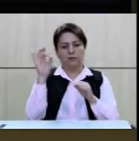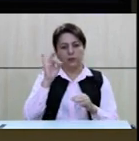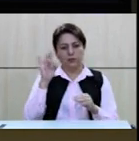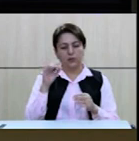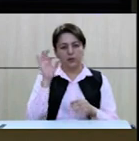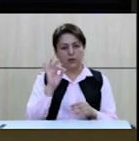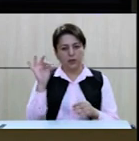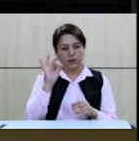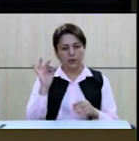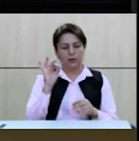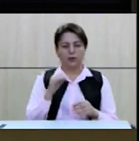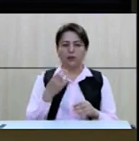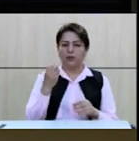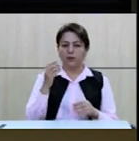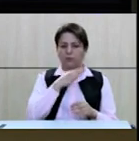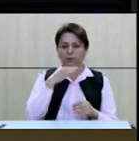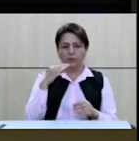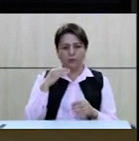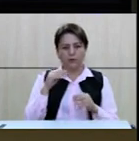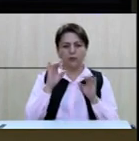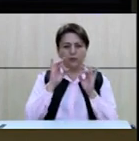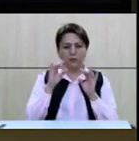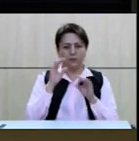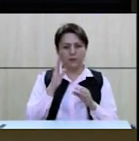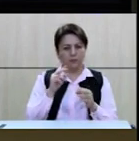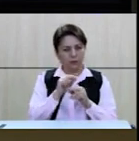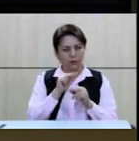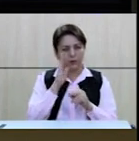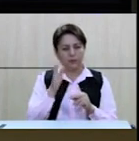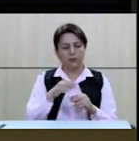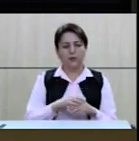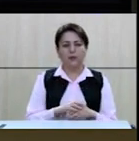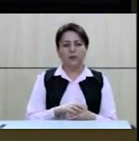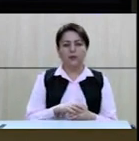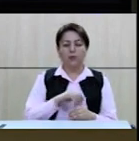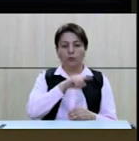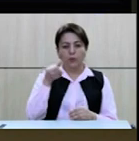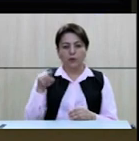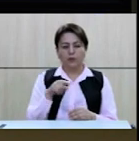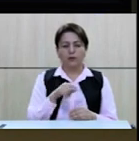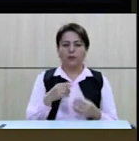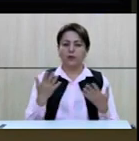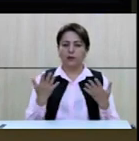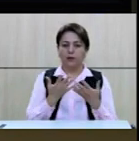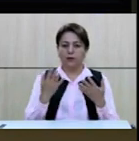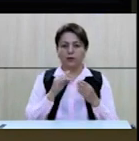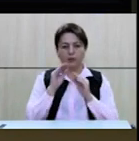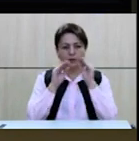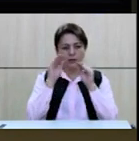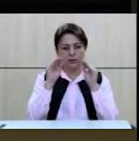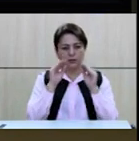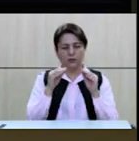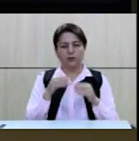haqida yana ham chuqurroq ma'lumotga ega bo'lamiz. Ya'ni ularning aynan qanday